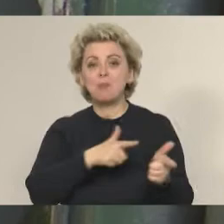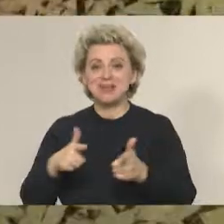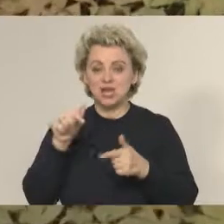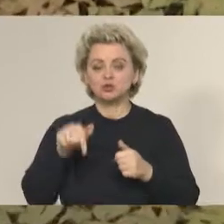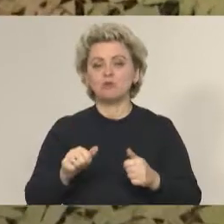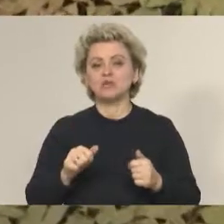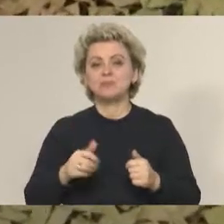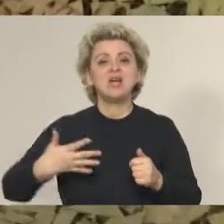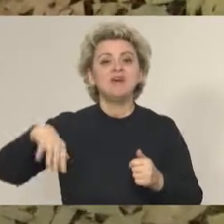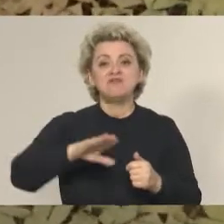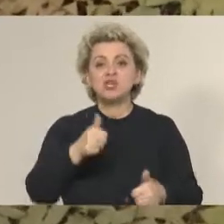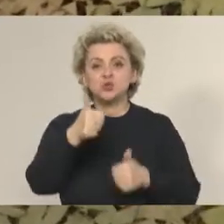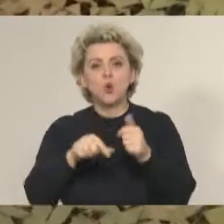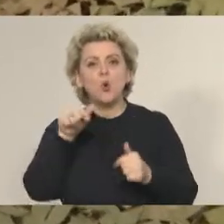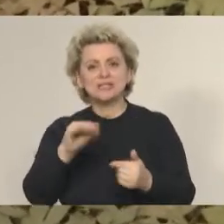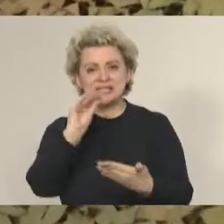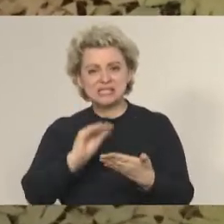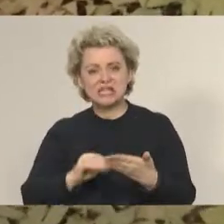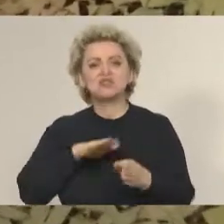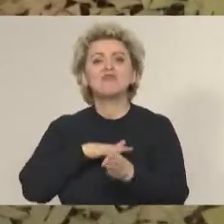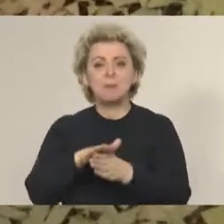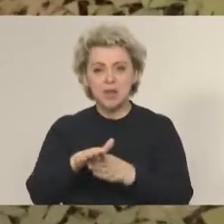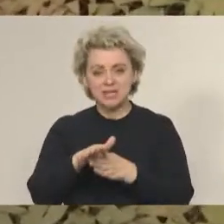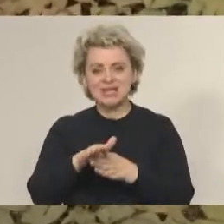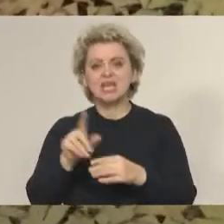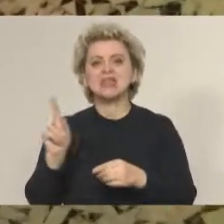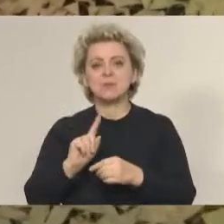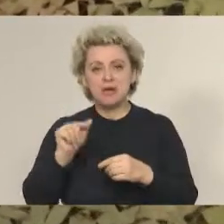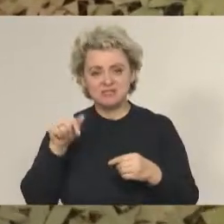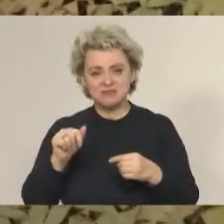подготовке. Весь конкурс он состоит из выполнения